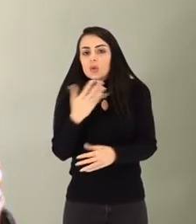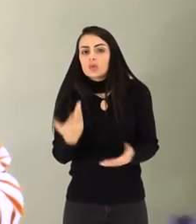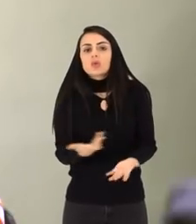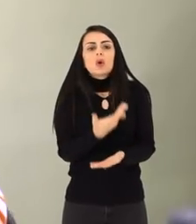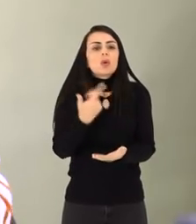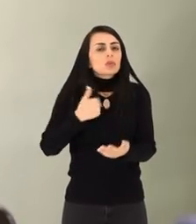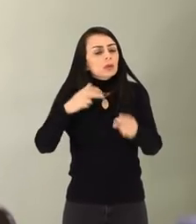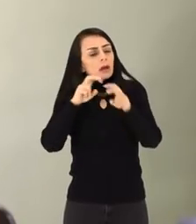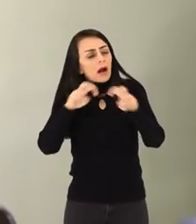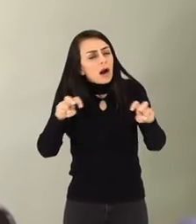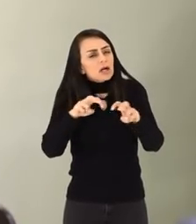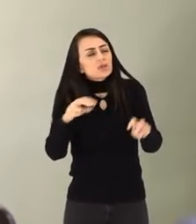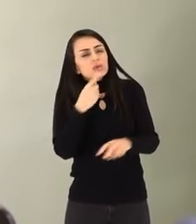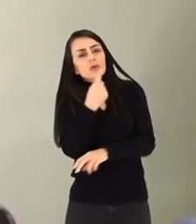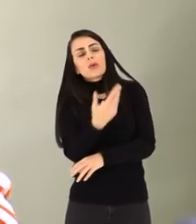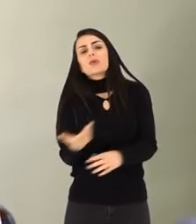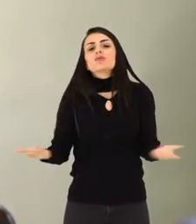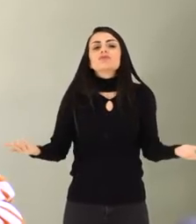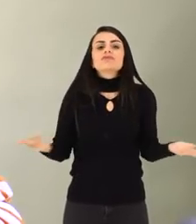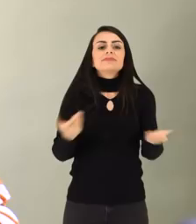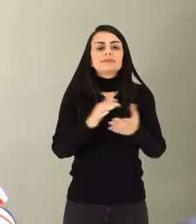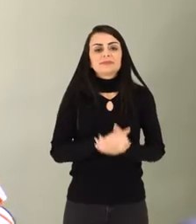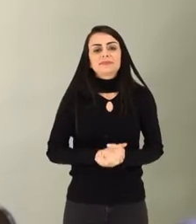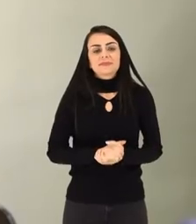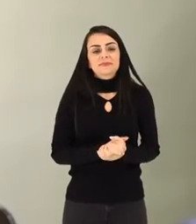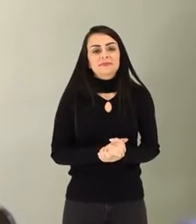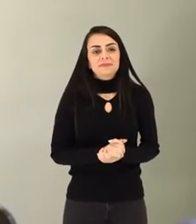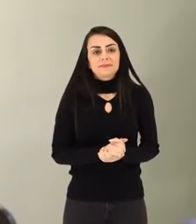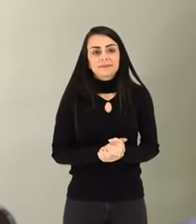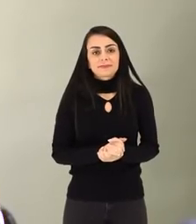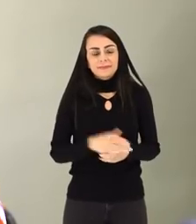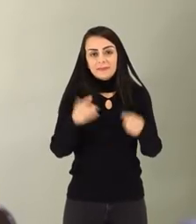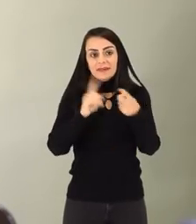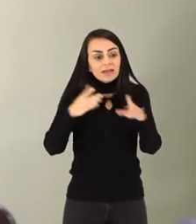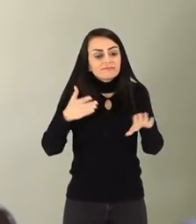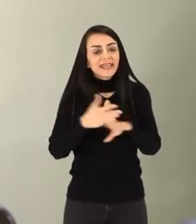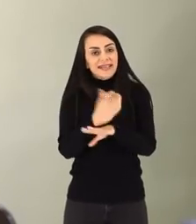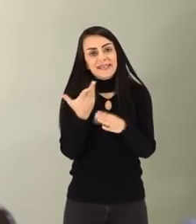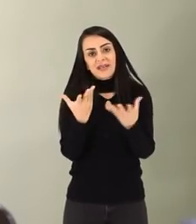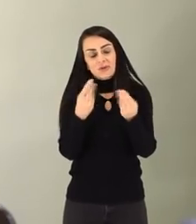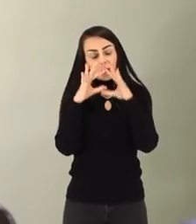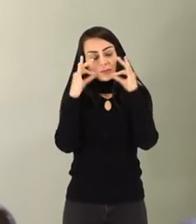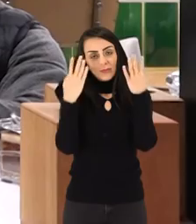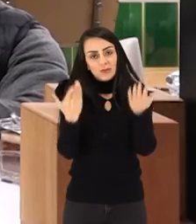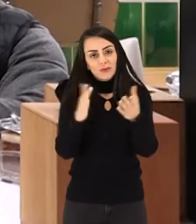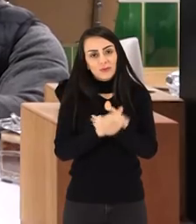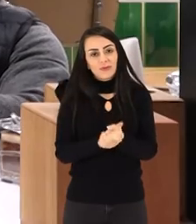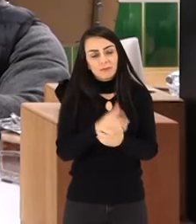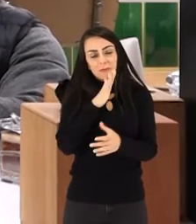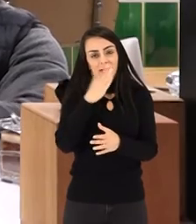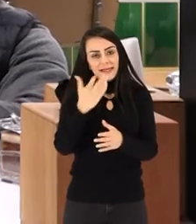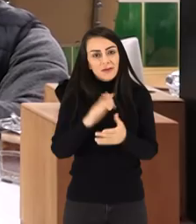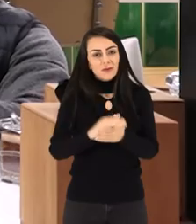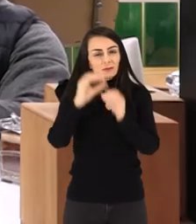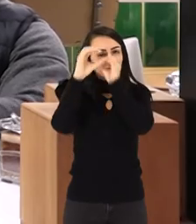tekabül ediyor filan derken ben kendimi o deryanın içinde buldum ve gerçekten çok mutluyum. Yani biliyorsun teleskop da var. Evet,